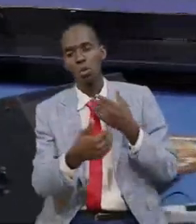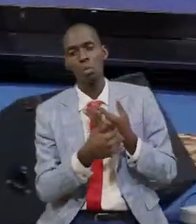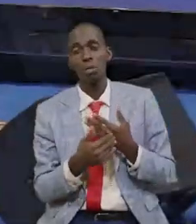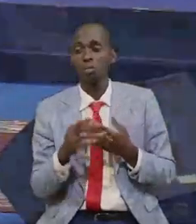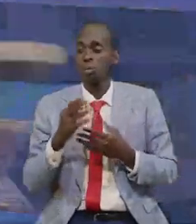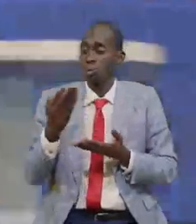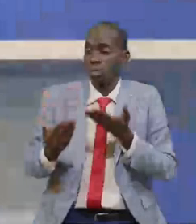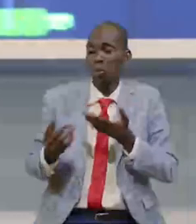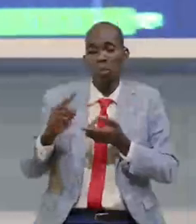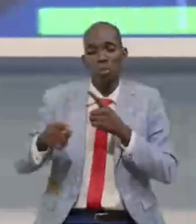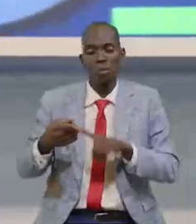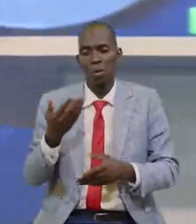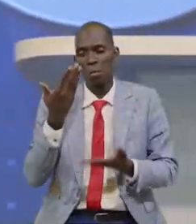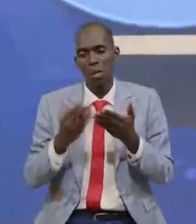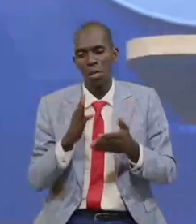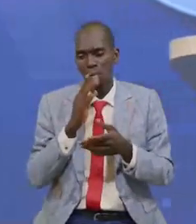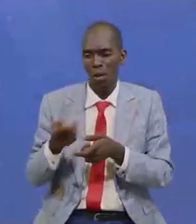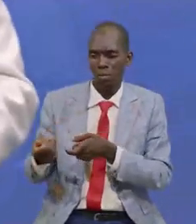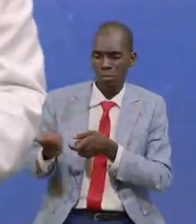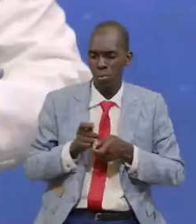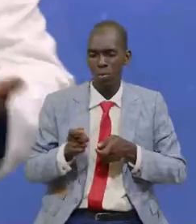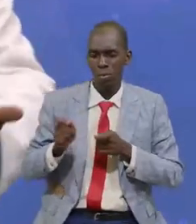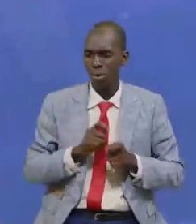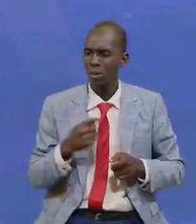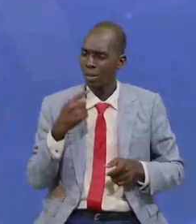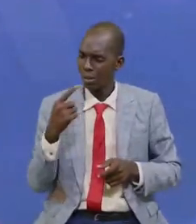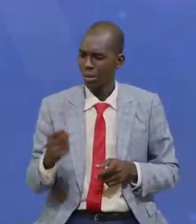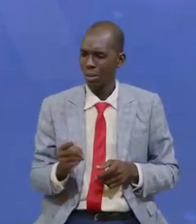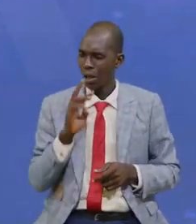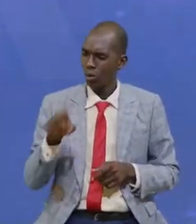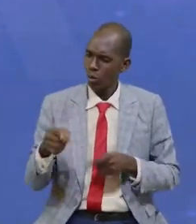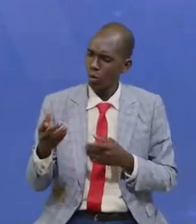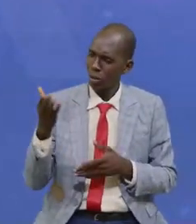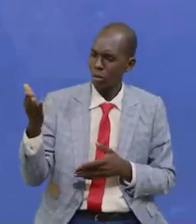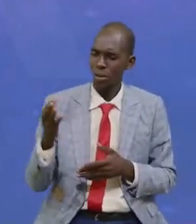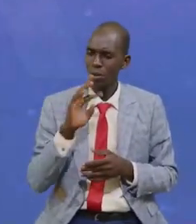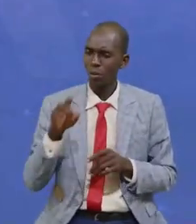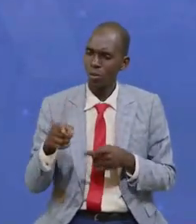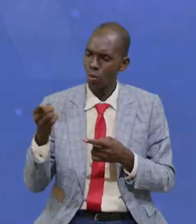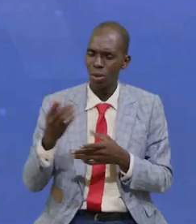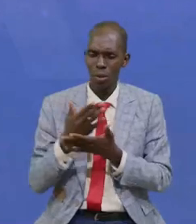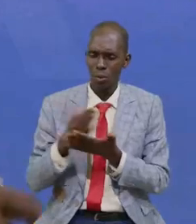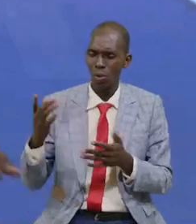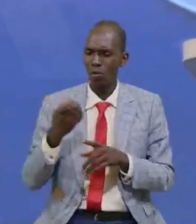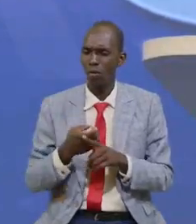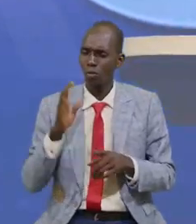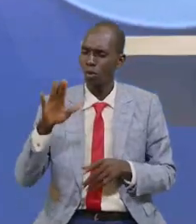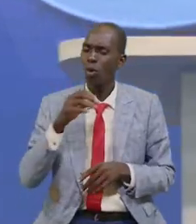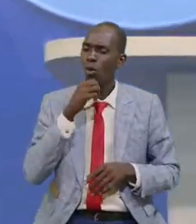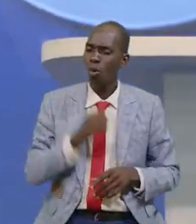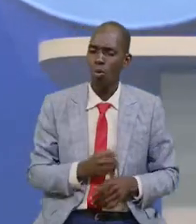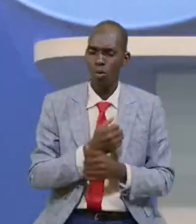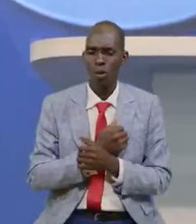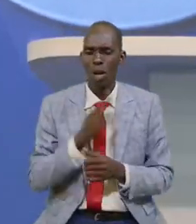que les amis me tirent et disent que, est-ce que tu t'en vas, est-ce que tu t'en vas, tu t'en vas, tu t'en vas, tu t'en